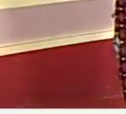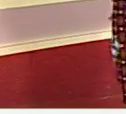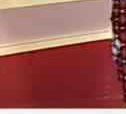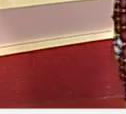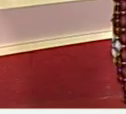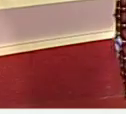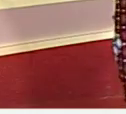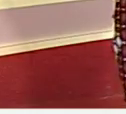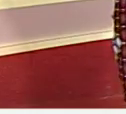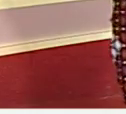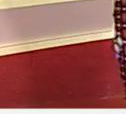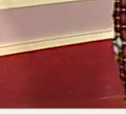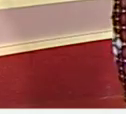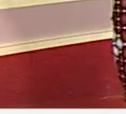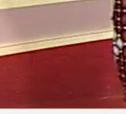yeah, yeah.